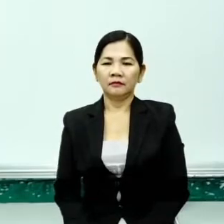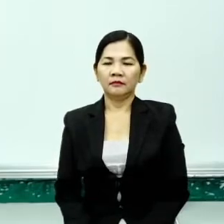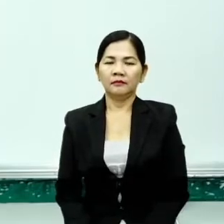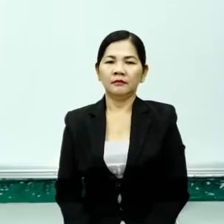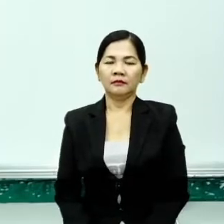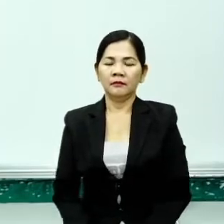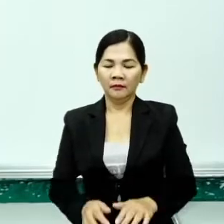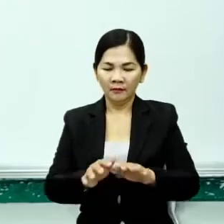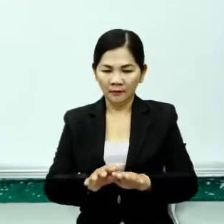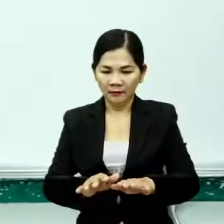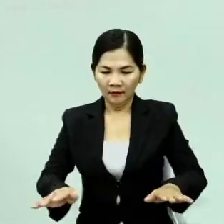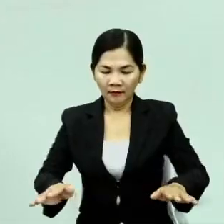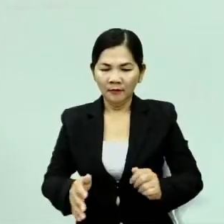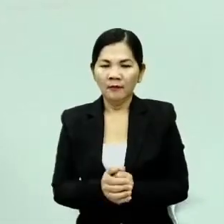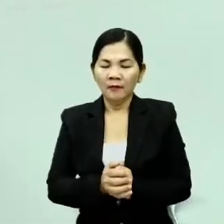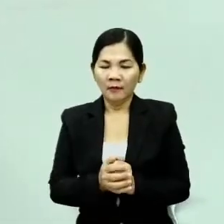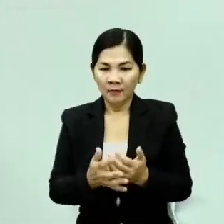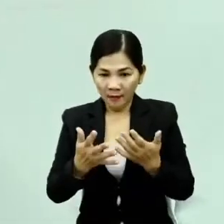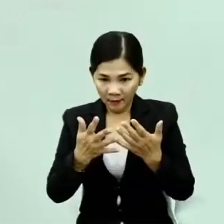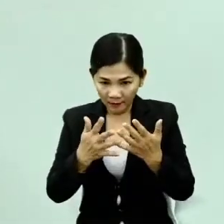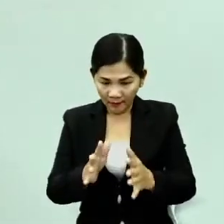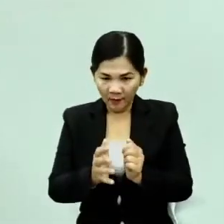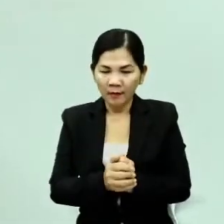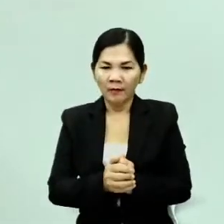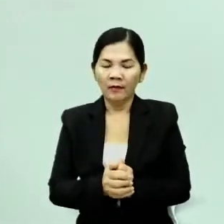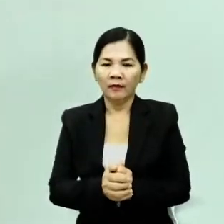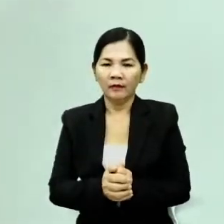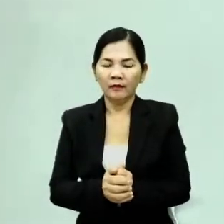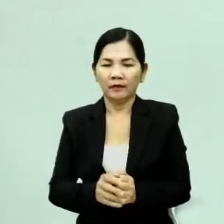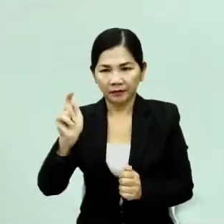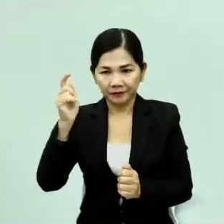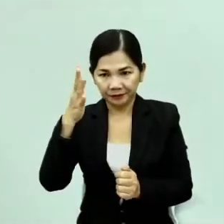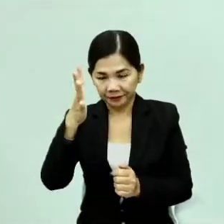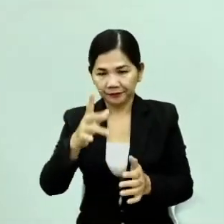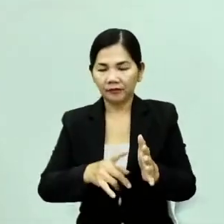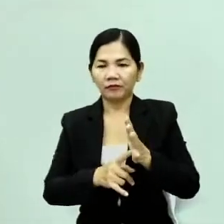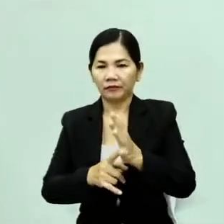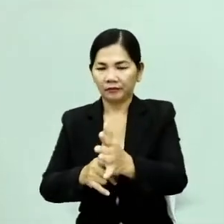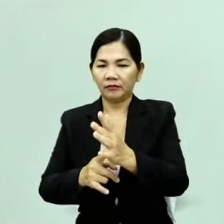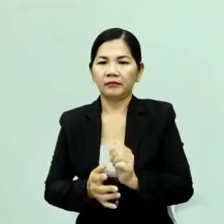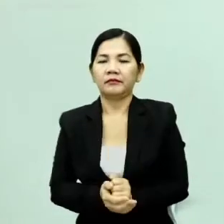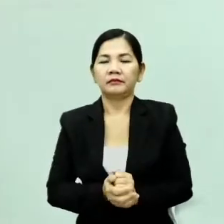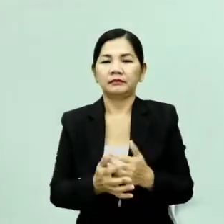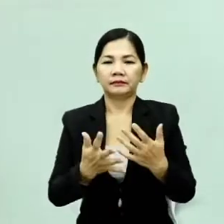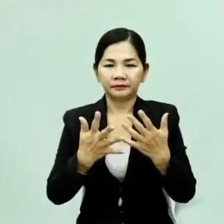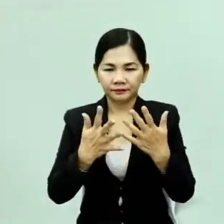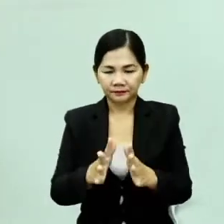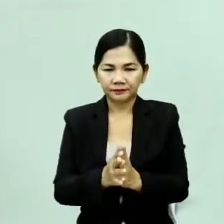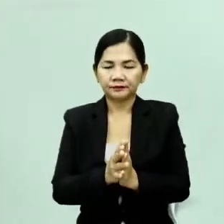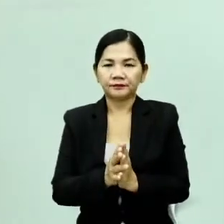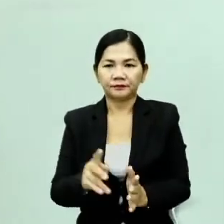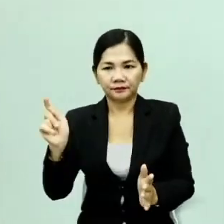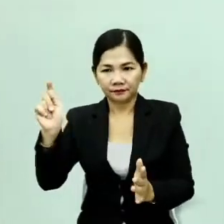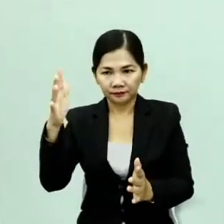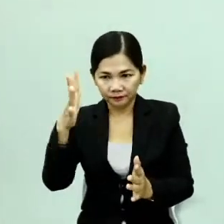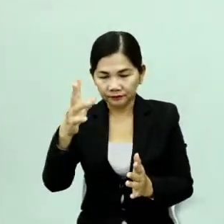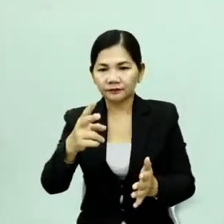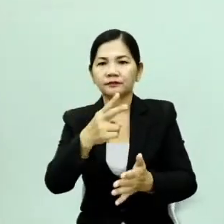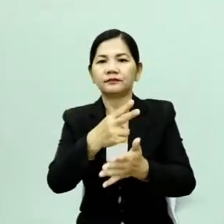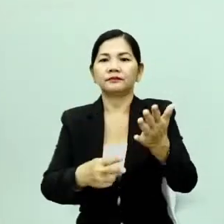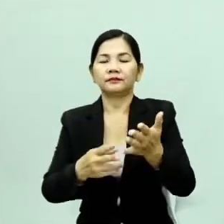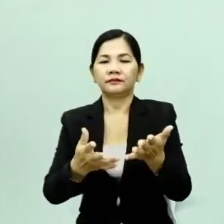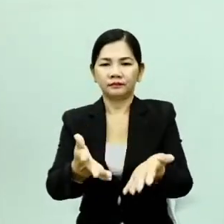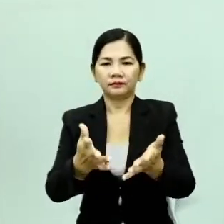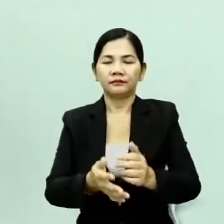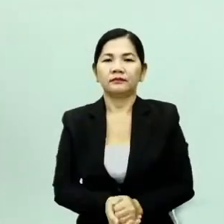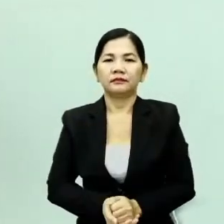cha ấy lấy con sang kết mơ tặng ác nghĩa là con cha sang kết mơ rụp hiệp đàn này rụp bận bật lời cái đặc hiện nế cha ta chưa rụp vậy ta con